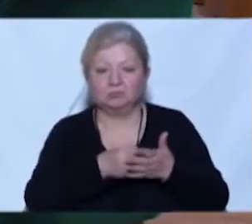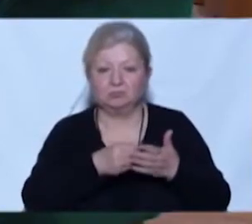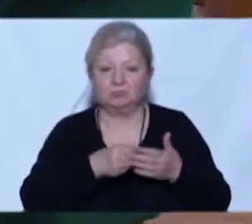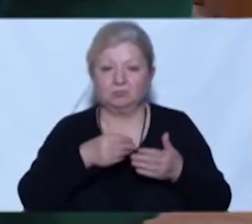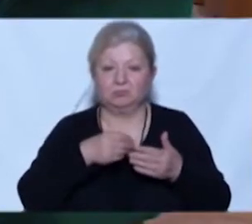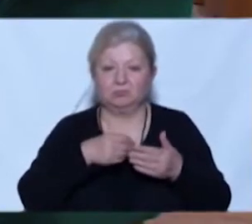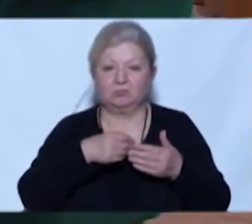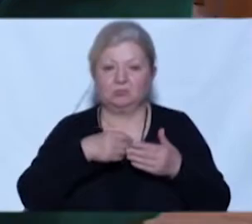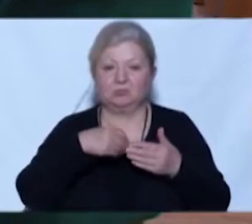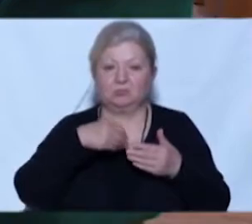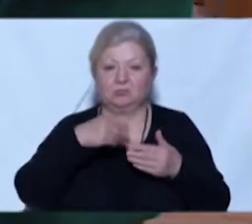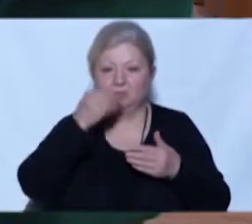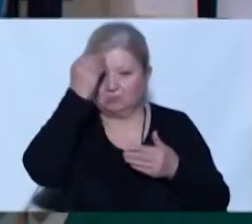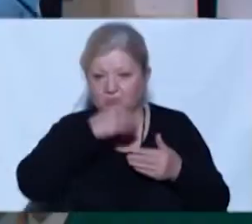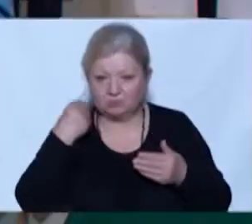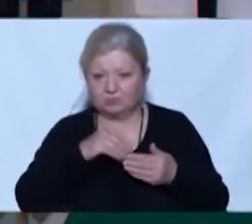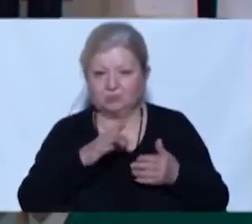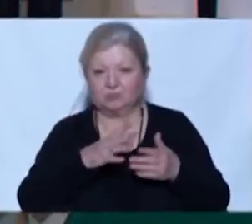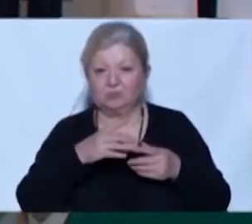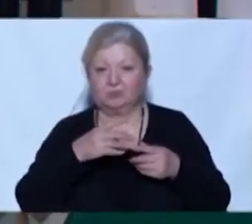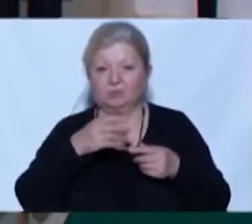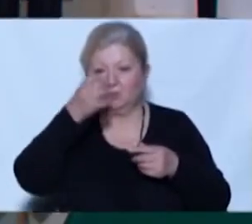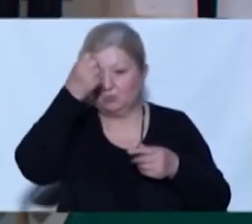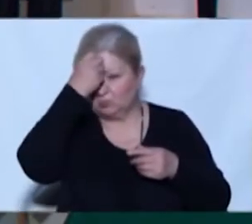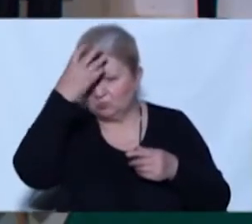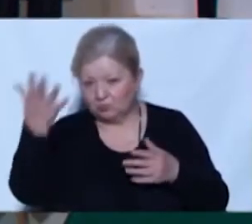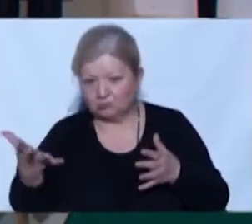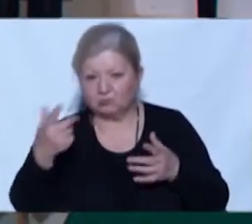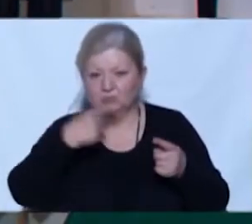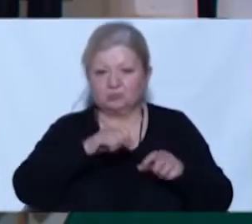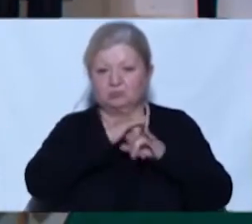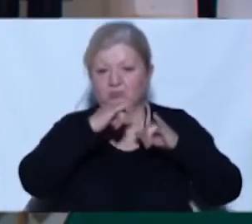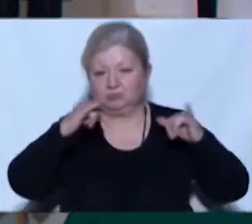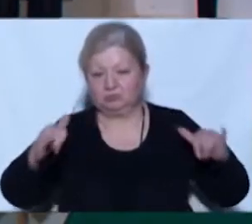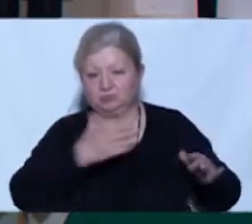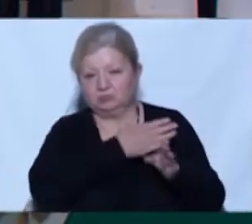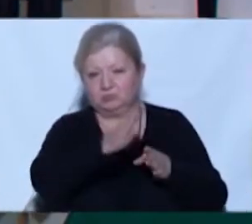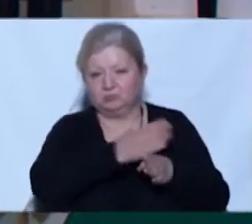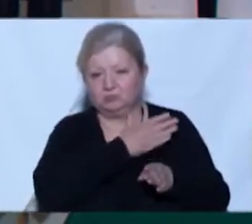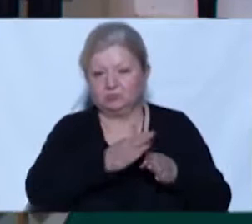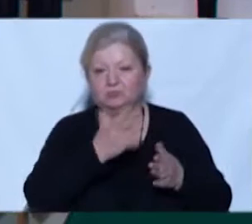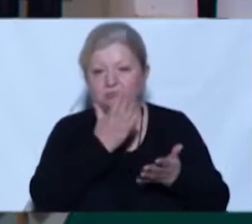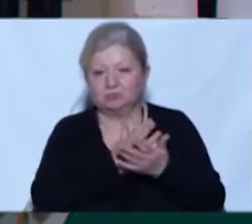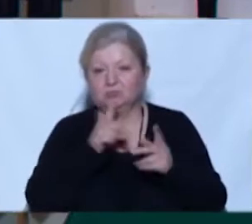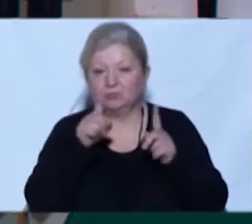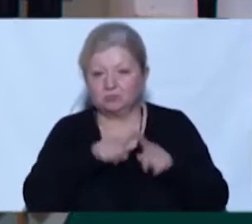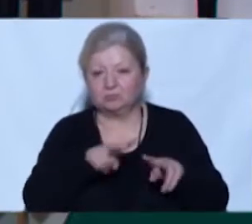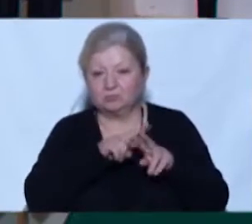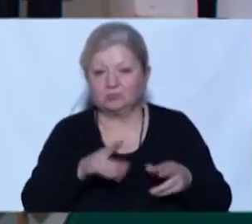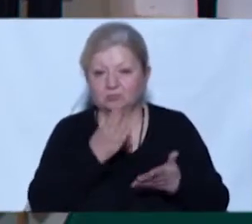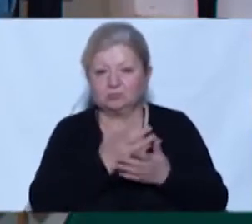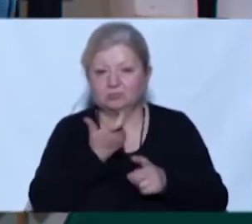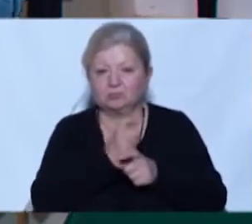religiis culturis tashoulebis traditsiebis gavtseleba amove dros uzarmazarit tsulebebi